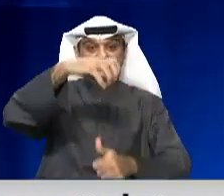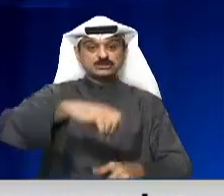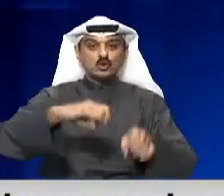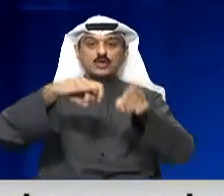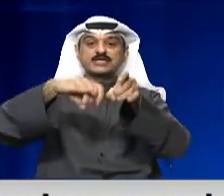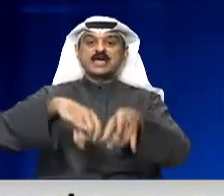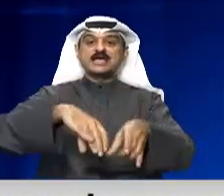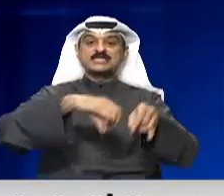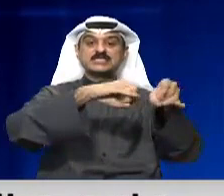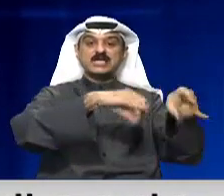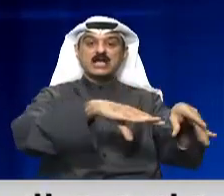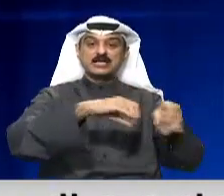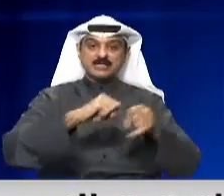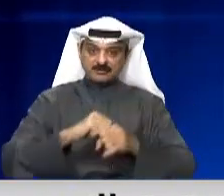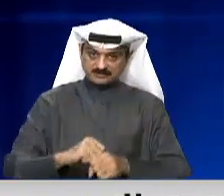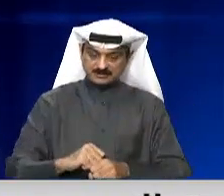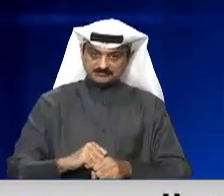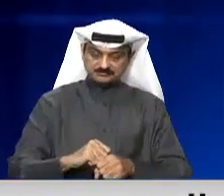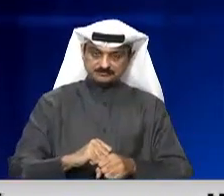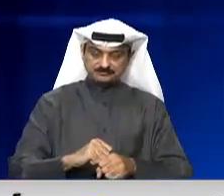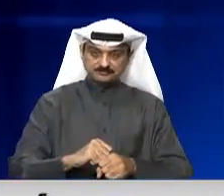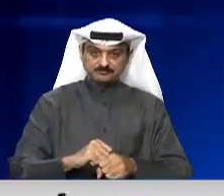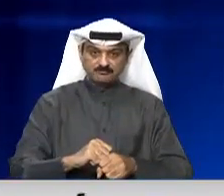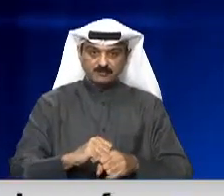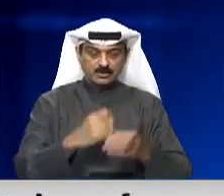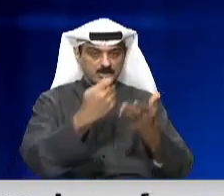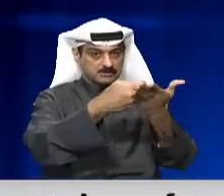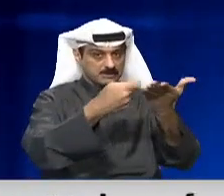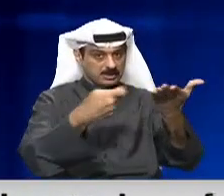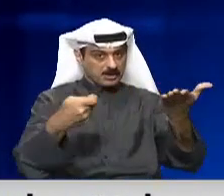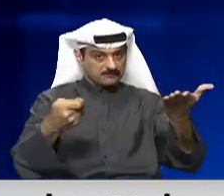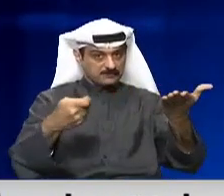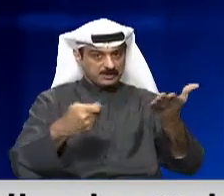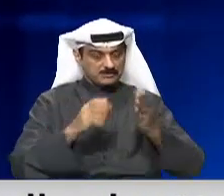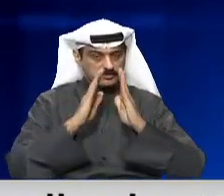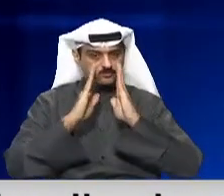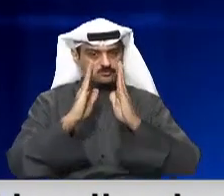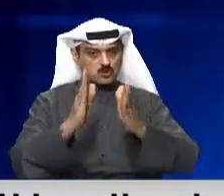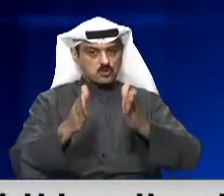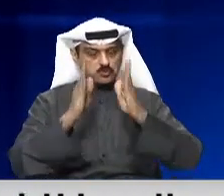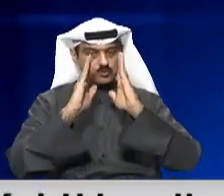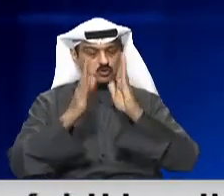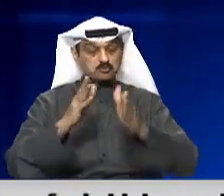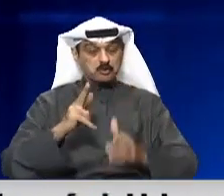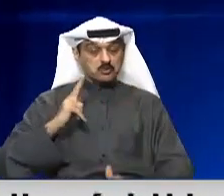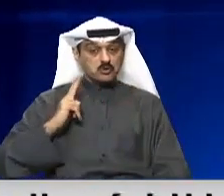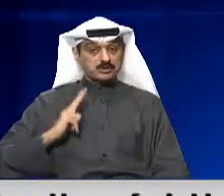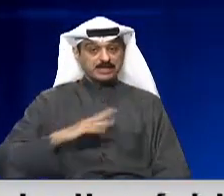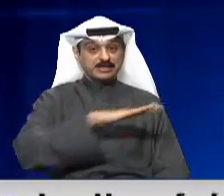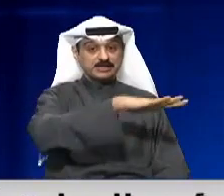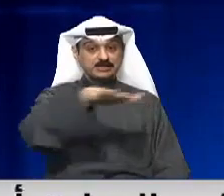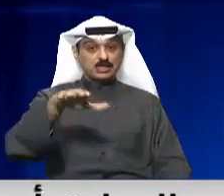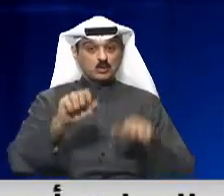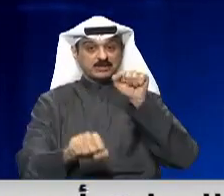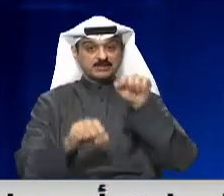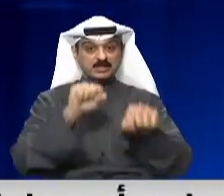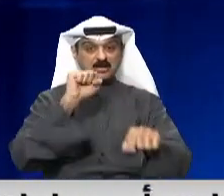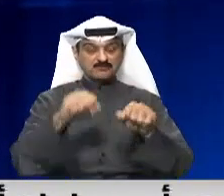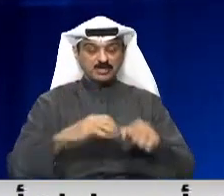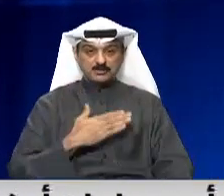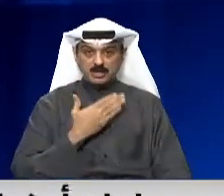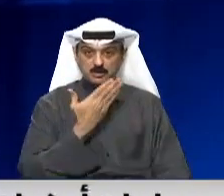ديفيد هيرلي حاكم عام أستراليا الصديقة. ضمنها سمو خالص التهاني بمناسبة العيد الوطني لبلاده